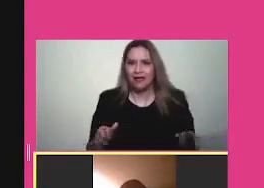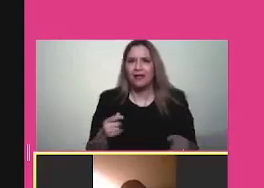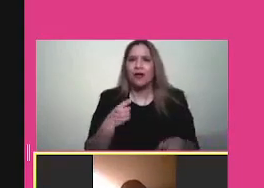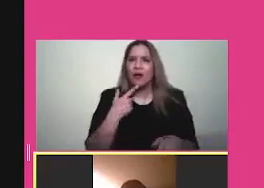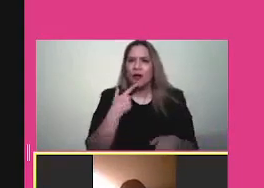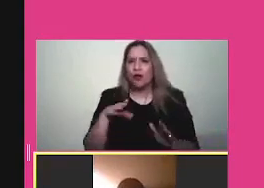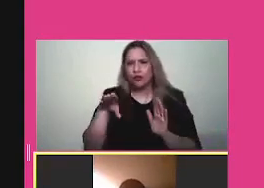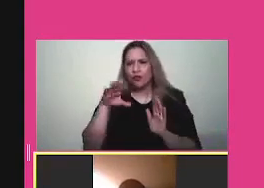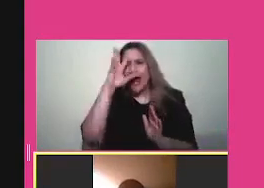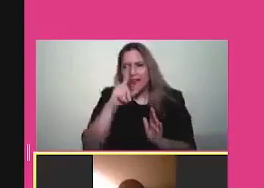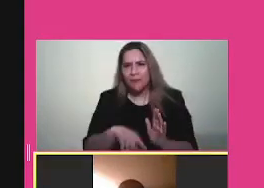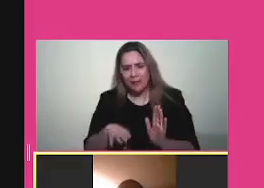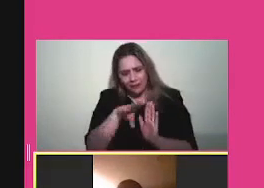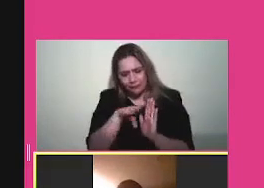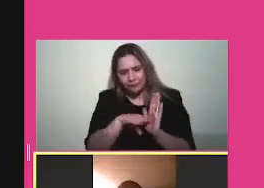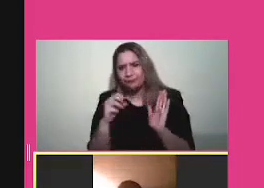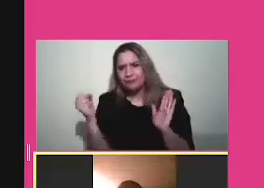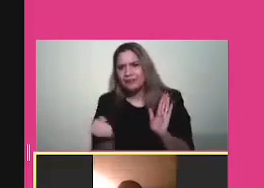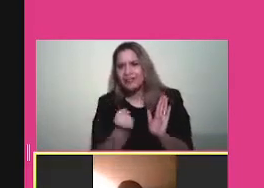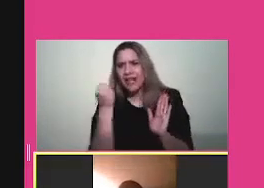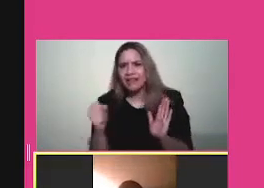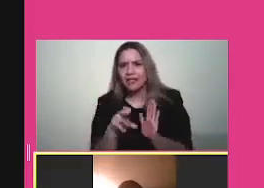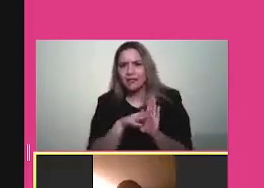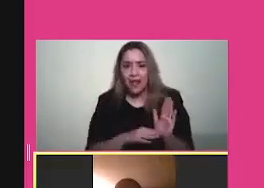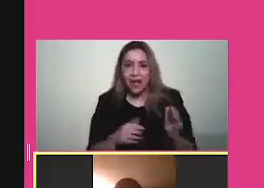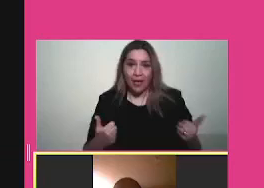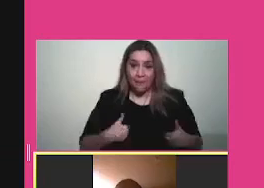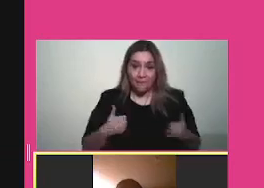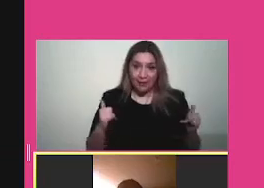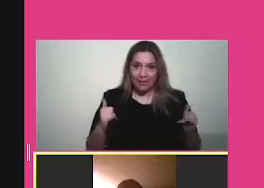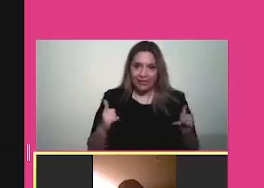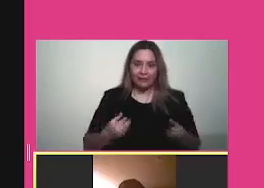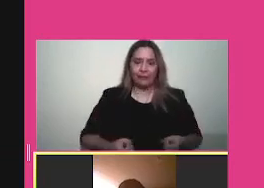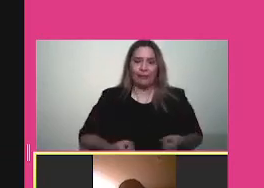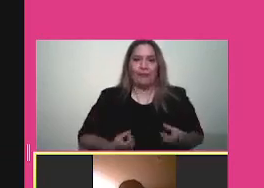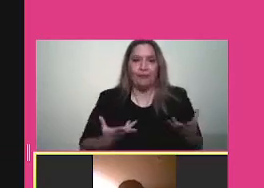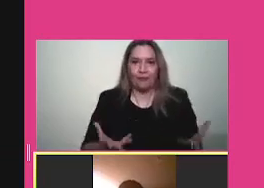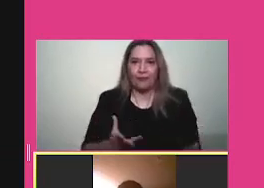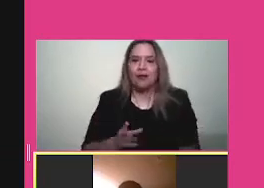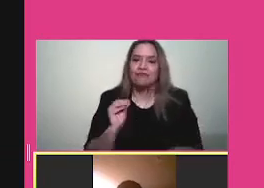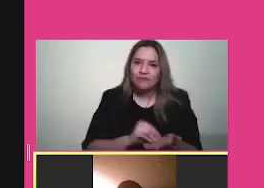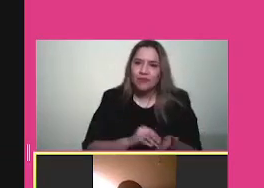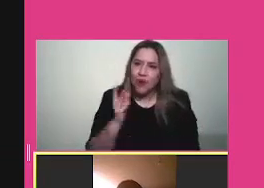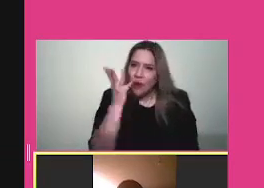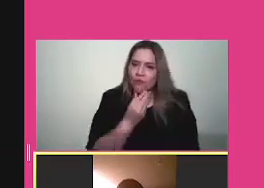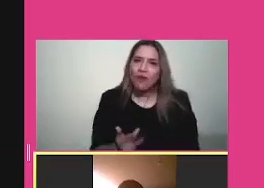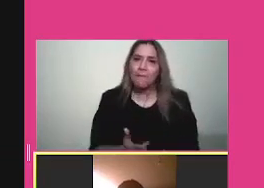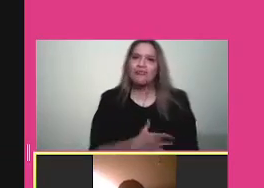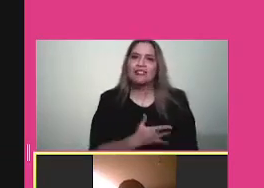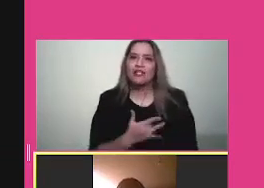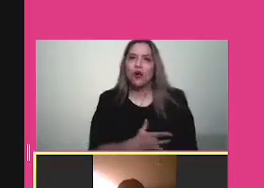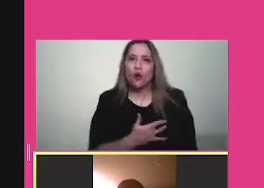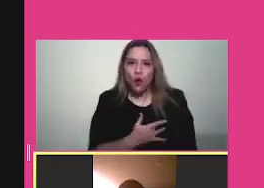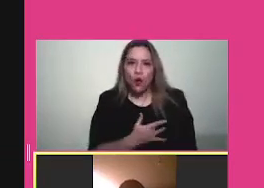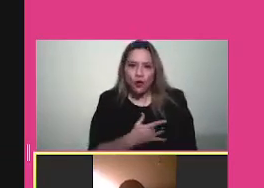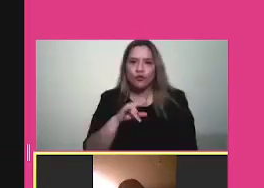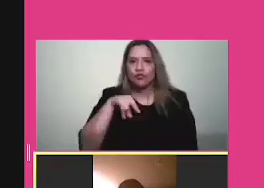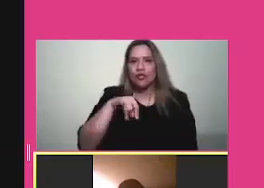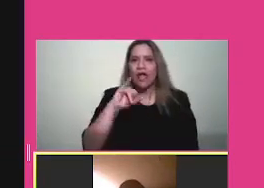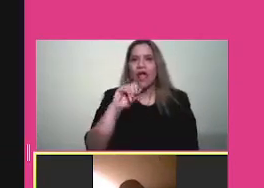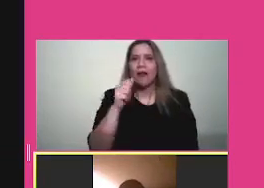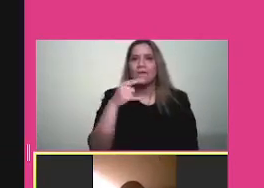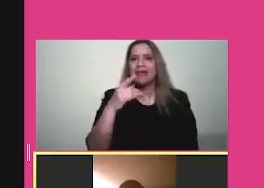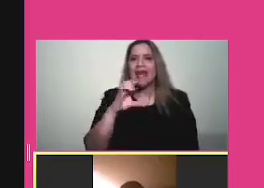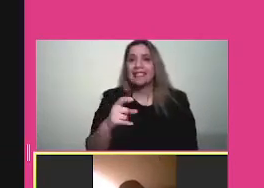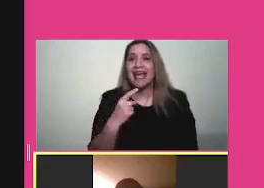της καθημερινής ζωής. Είναι ό,τι πιο όμορφο, και όπως έχει διατυπώσει και ο ψυχολόγος Ζαν Πιαζέ,